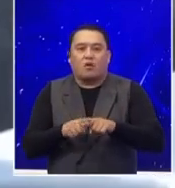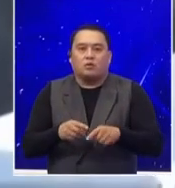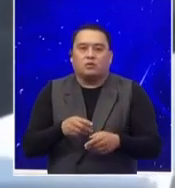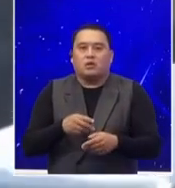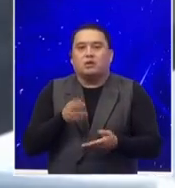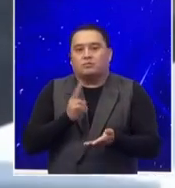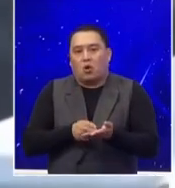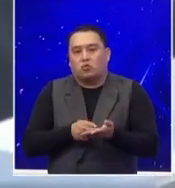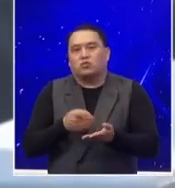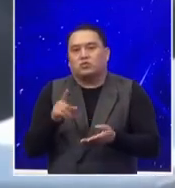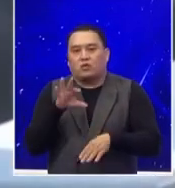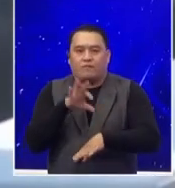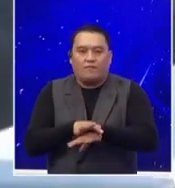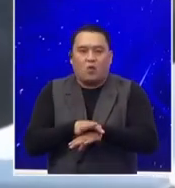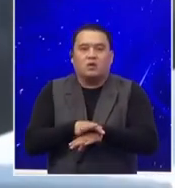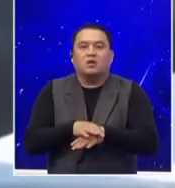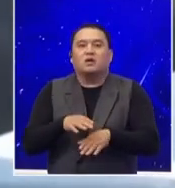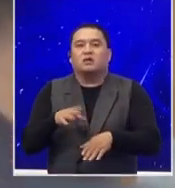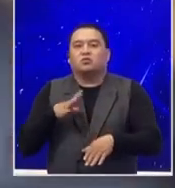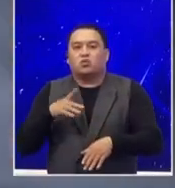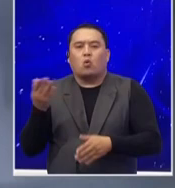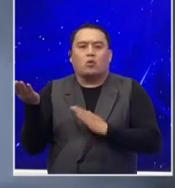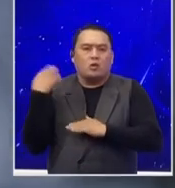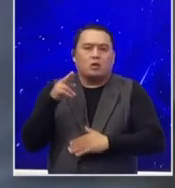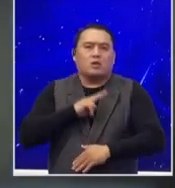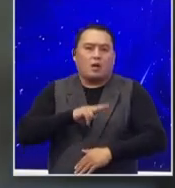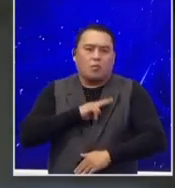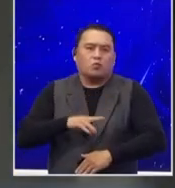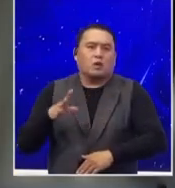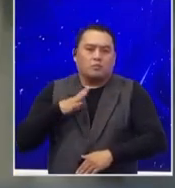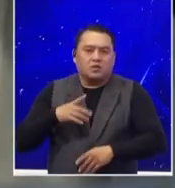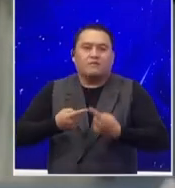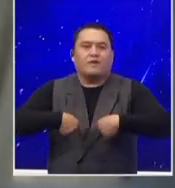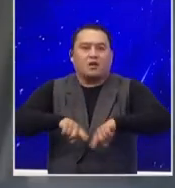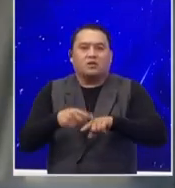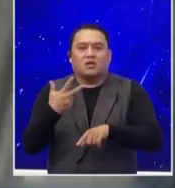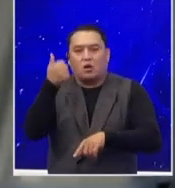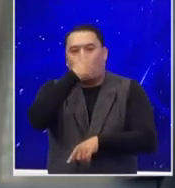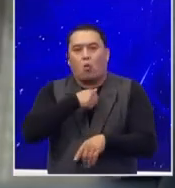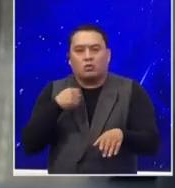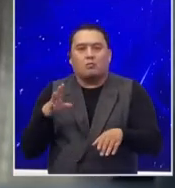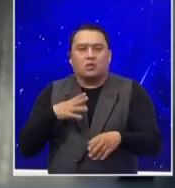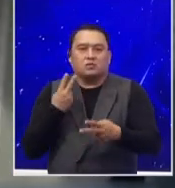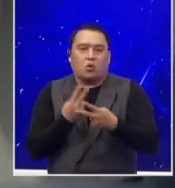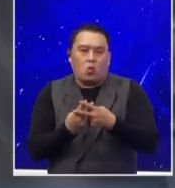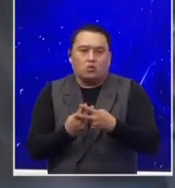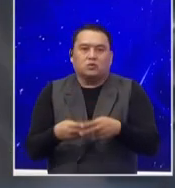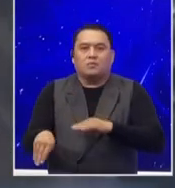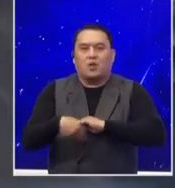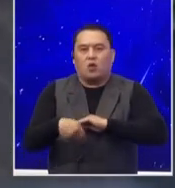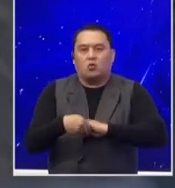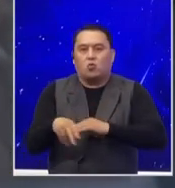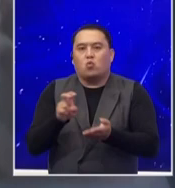дал признательные показания. Как выяснилось, ранее он действительно работал в ведомстве, но 3 года назад был осужден за